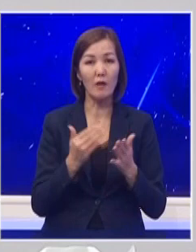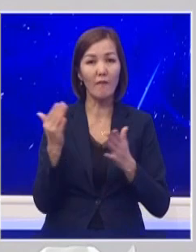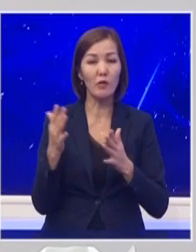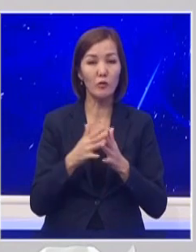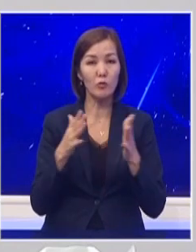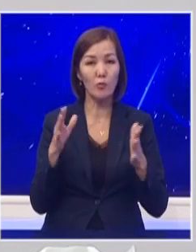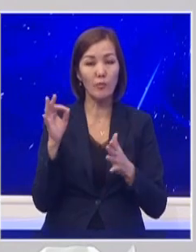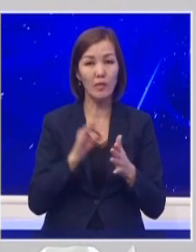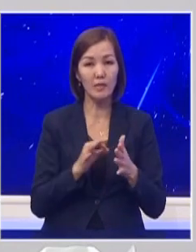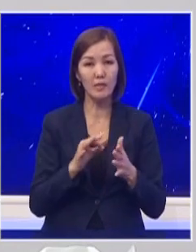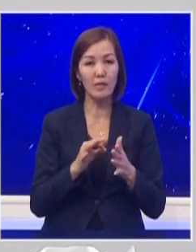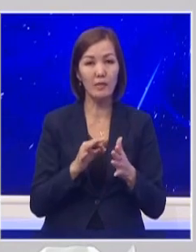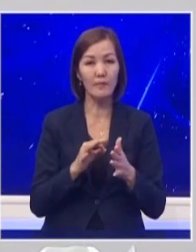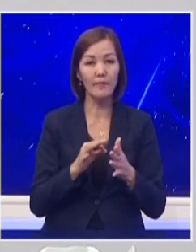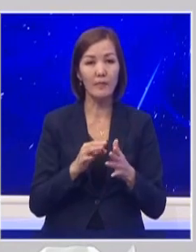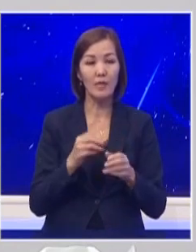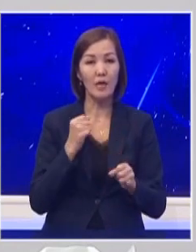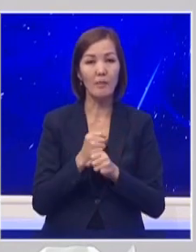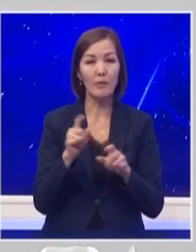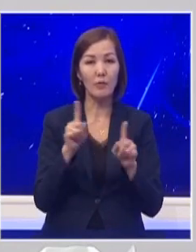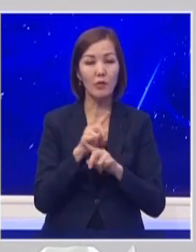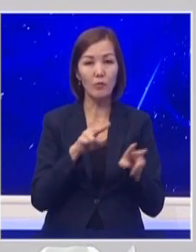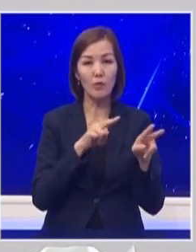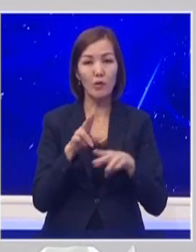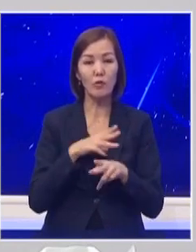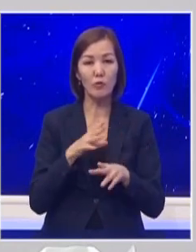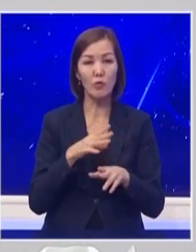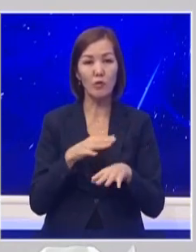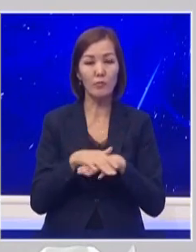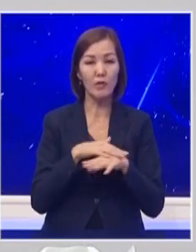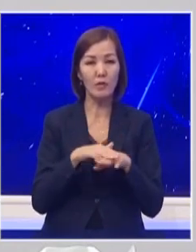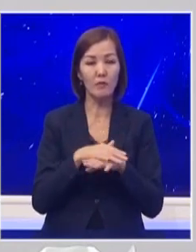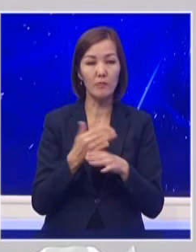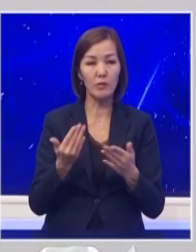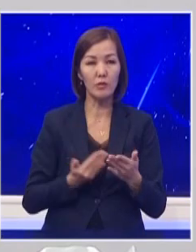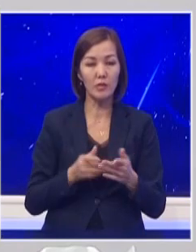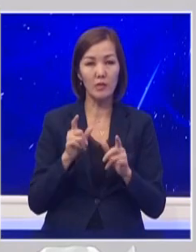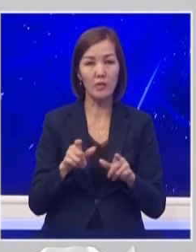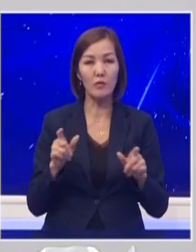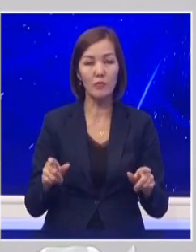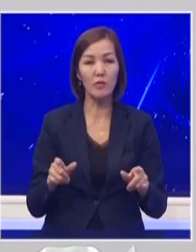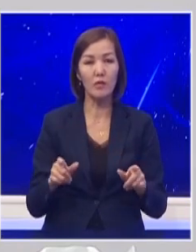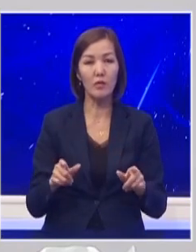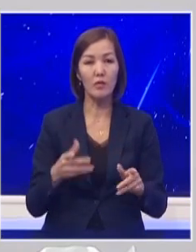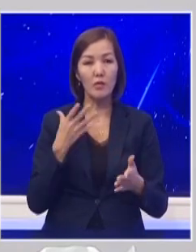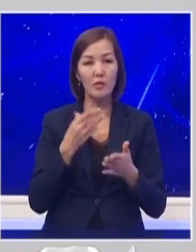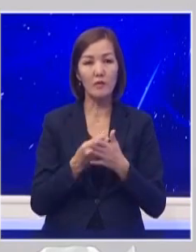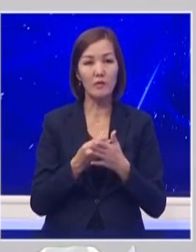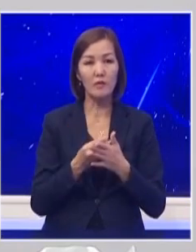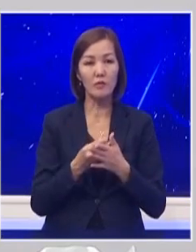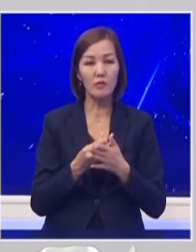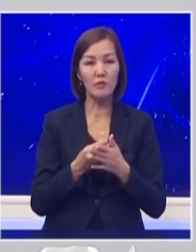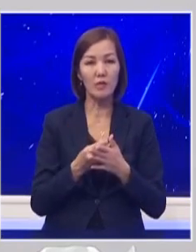Возьмите эти вопросы под особой контроль потому что в частности проживающие сельской местности граждане живут своей жизнью